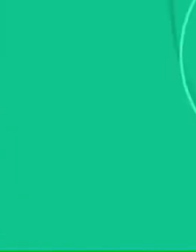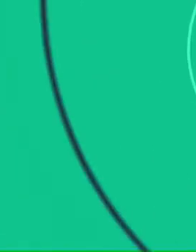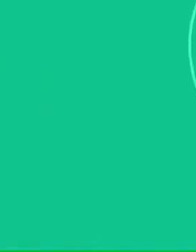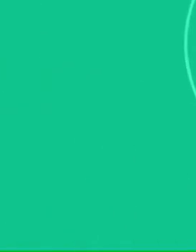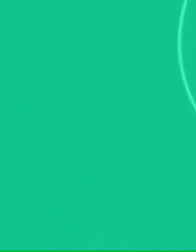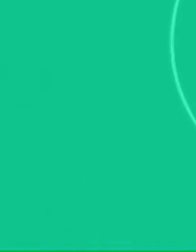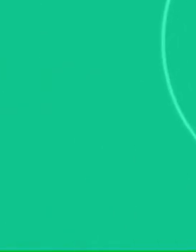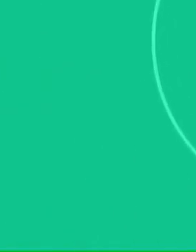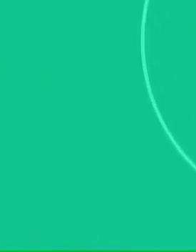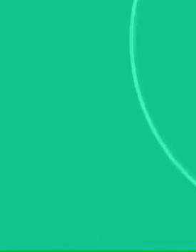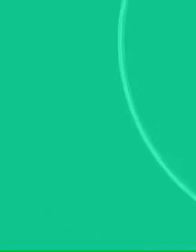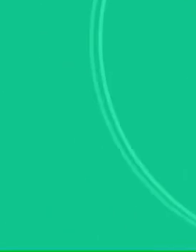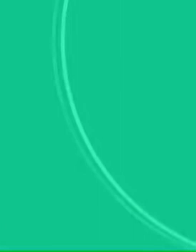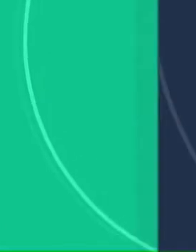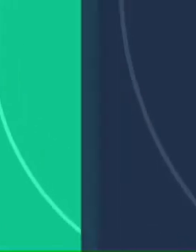Музика